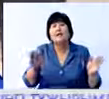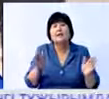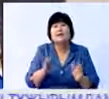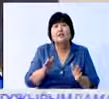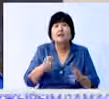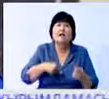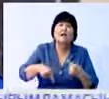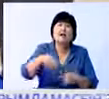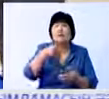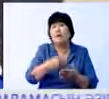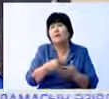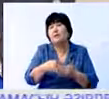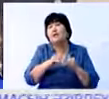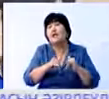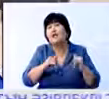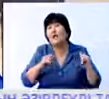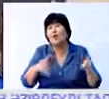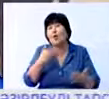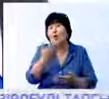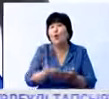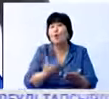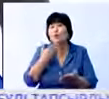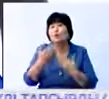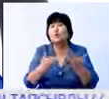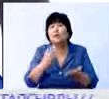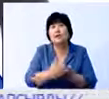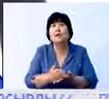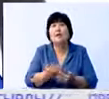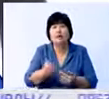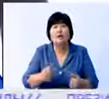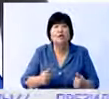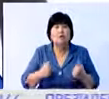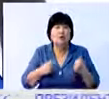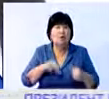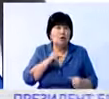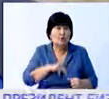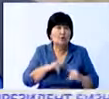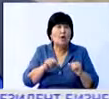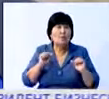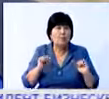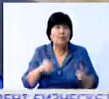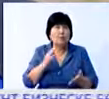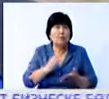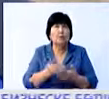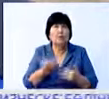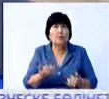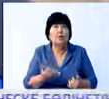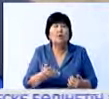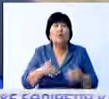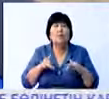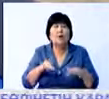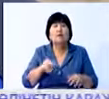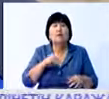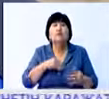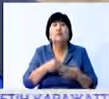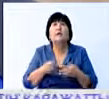кәсіпкерлік бизнесті дамыту бағытында ұсыныстар келіп түсіп жатыр. Жалпы жұмыс қарқыны, егер мүмкіншілік болып жатса, бұл бағыт бойынша да жұмыстар